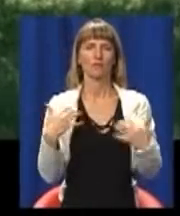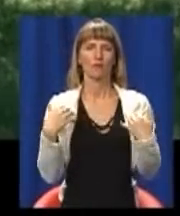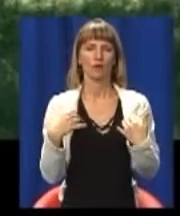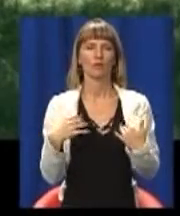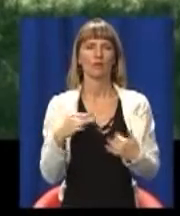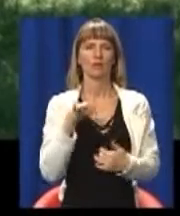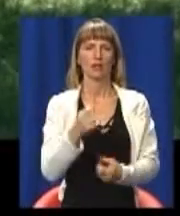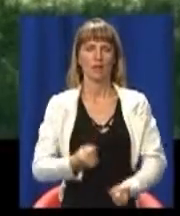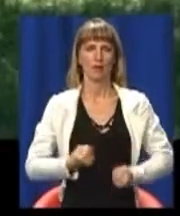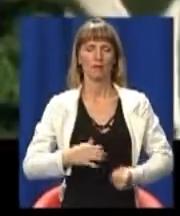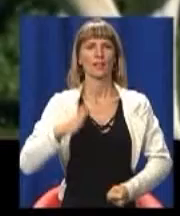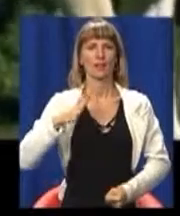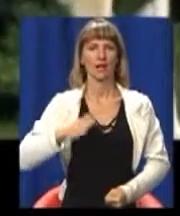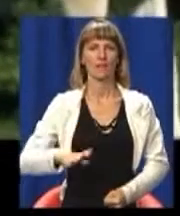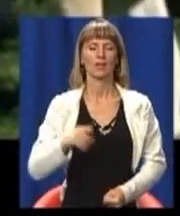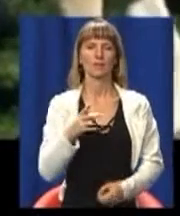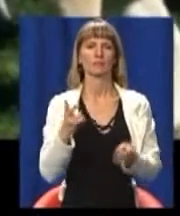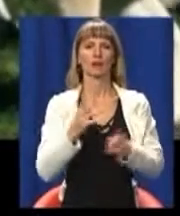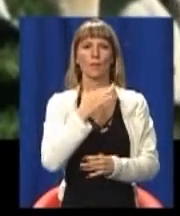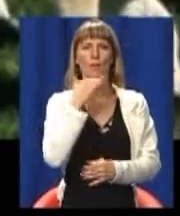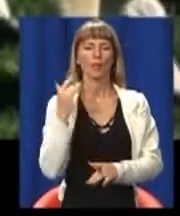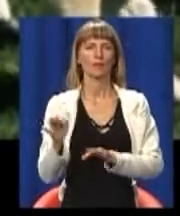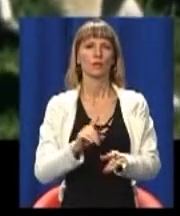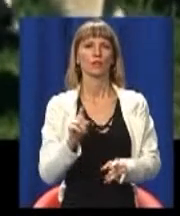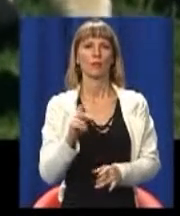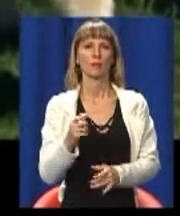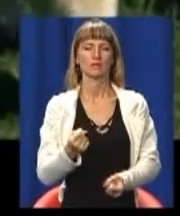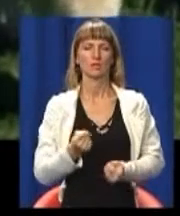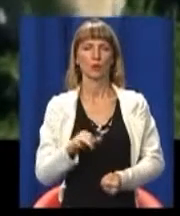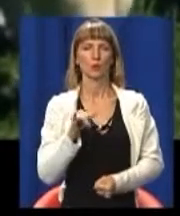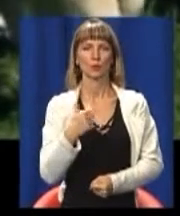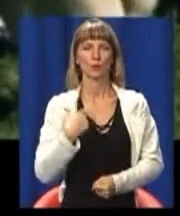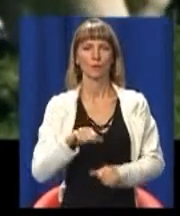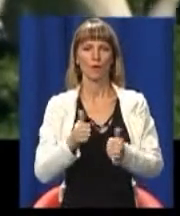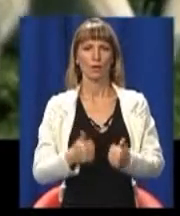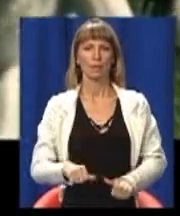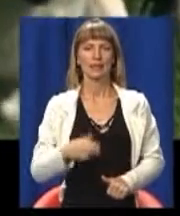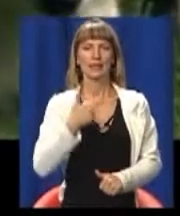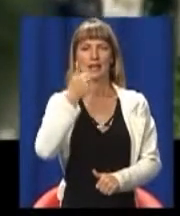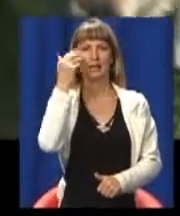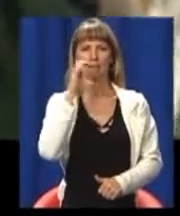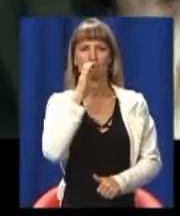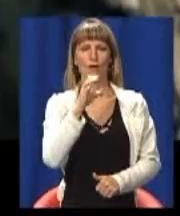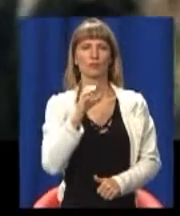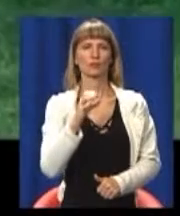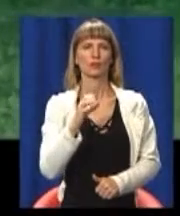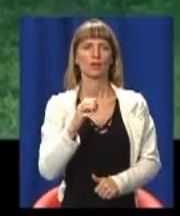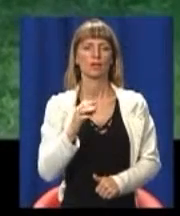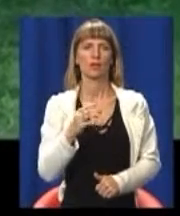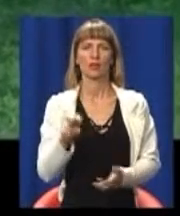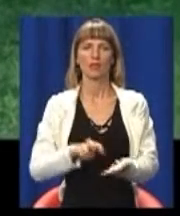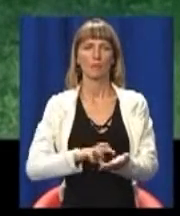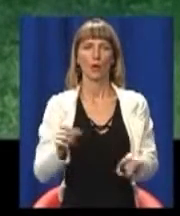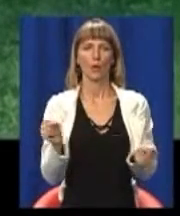енергійні, міцні, витривалі. Їм потрібно багато руху, щоб триматися у формі. Італійські вовчіпці не бояться холоду